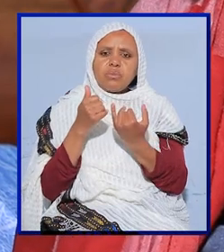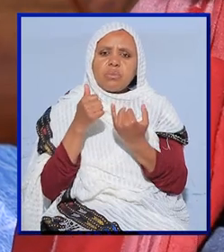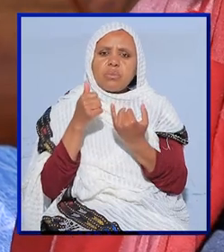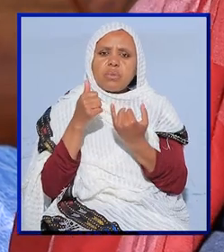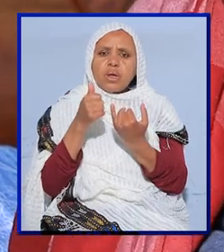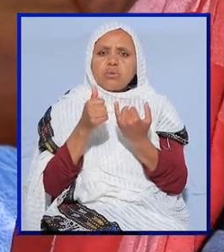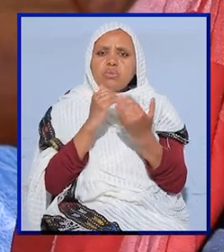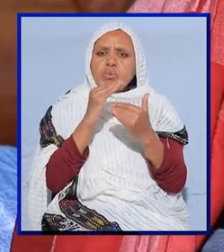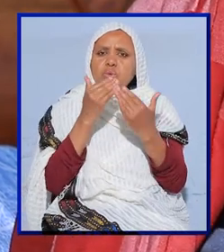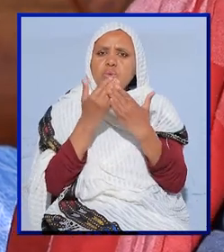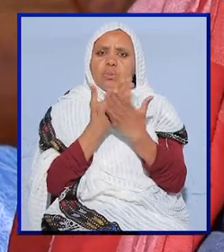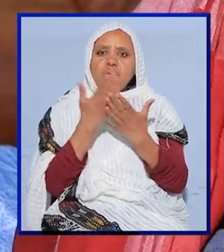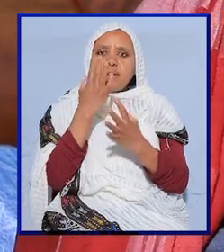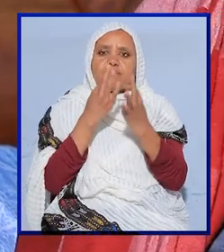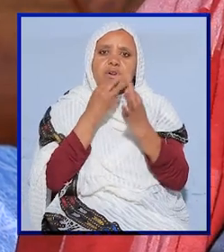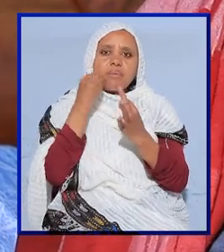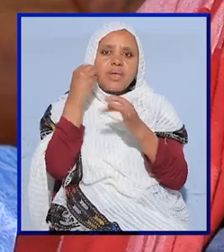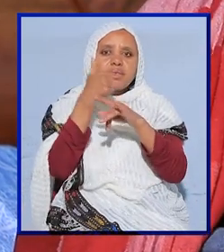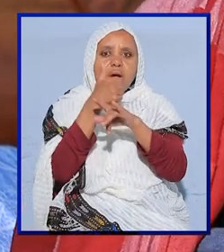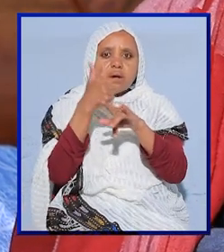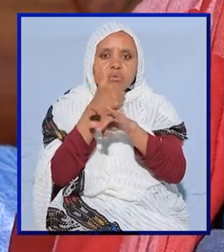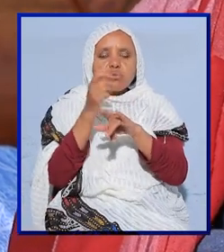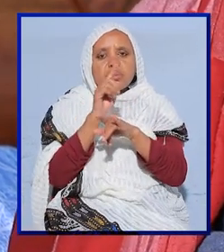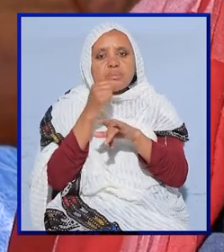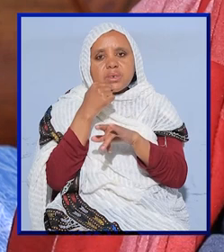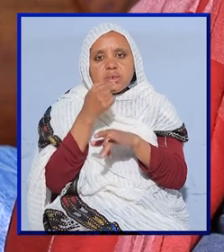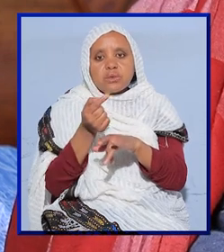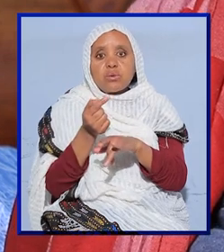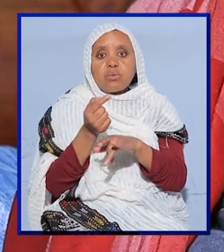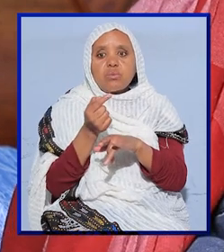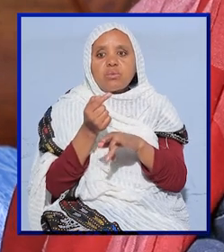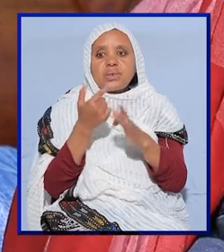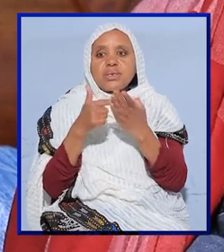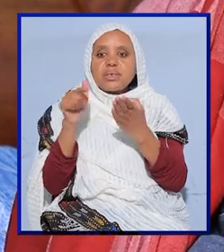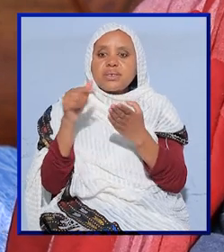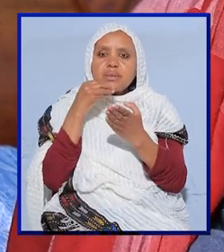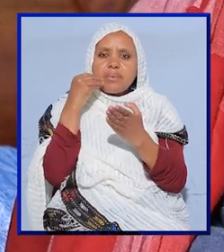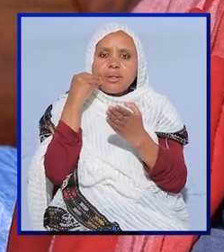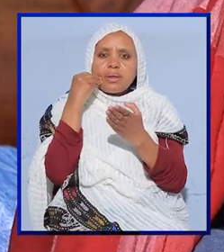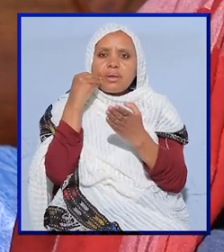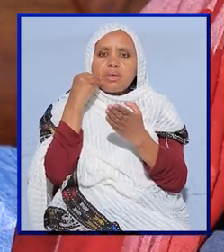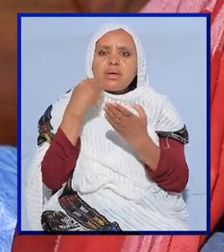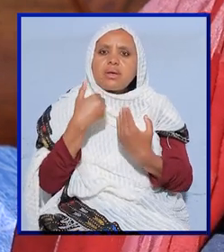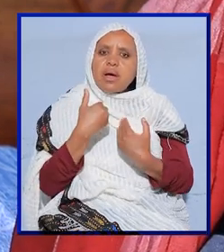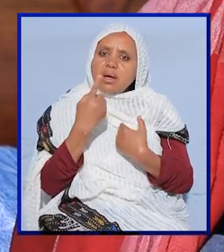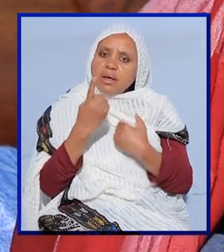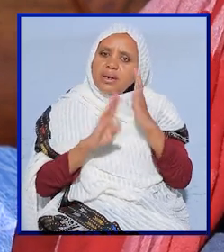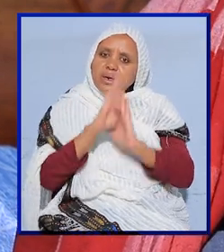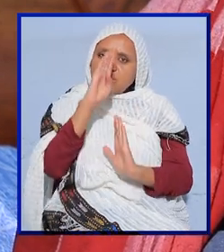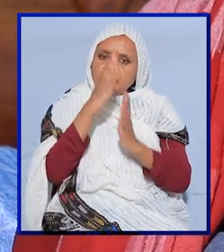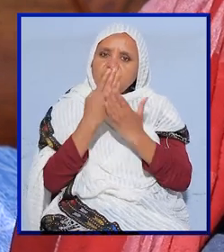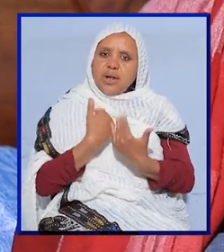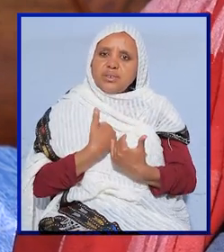ራሱ ሁሉ ነገር ይሄ ፍርድ ቤት ሲካሰሱ ምንም ሲሉ ምንም ሲሉ እስኪ እዚህ ቤት ያደገች ልጅ እንኳን